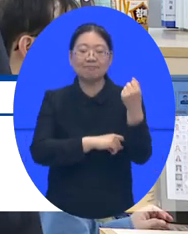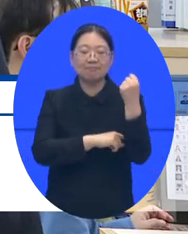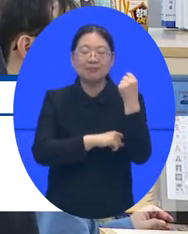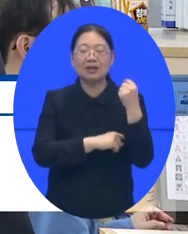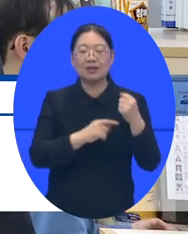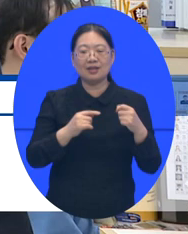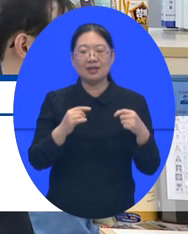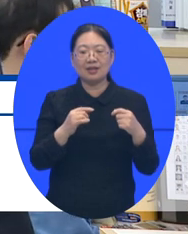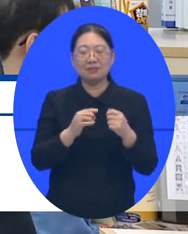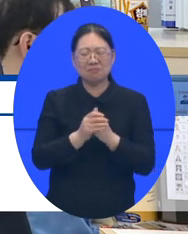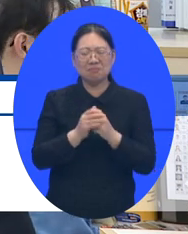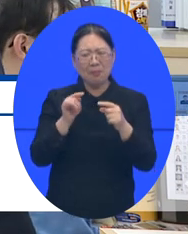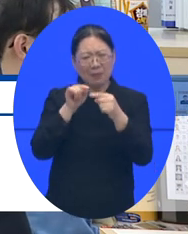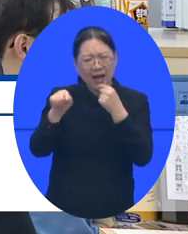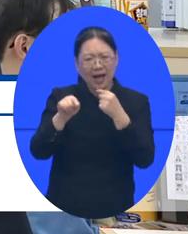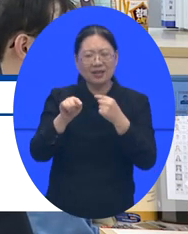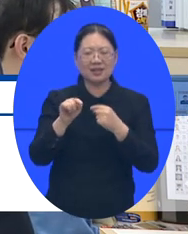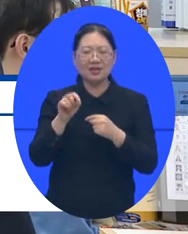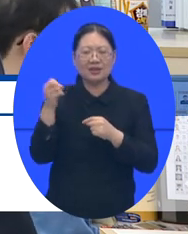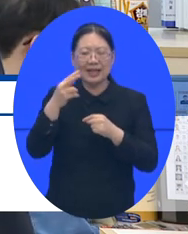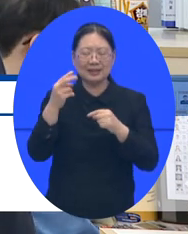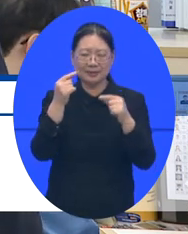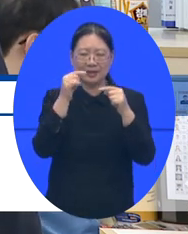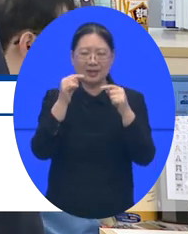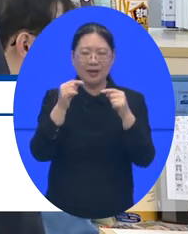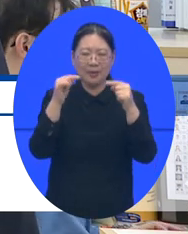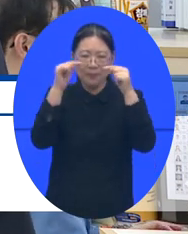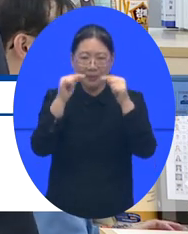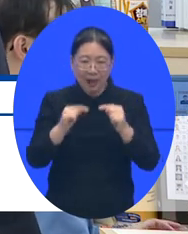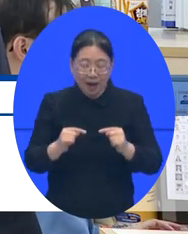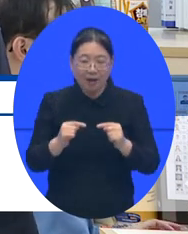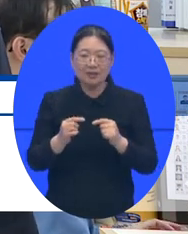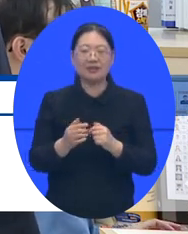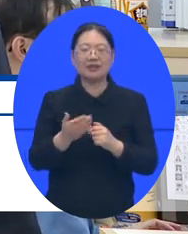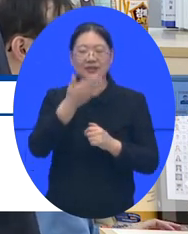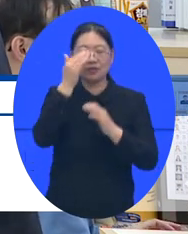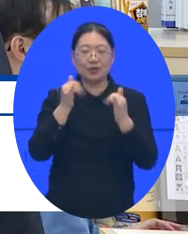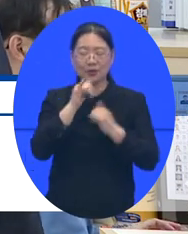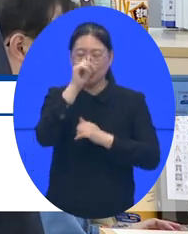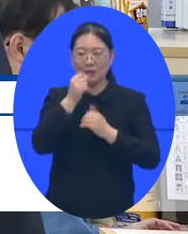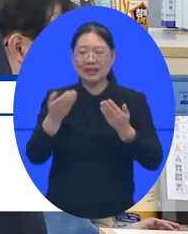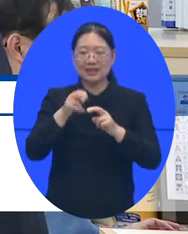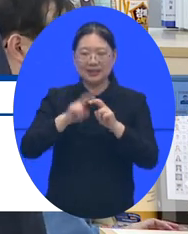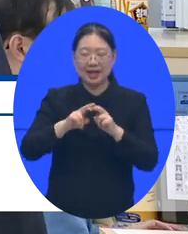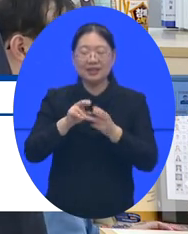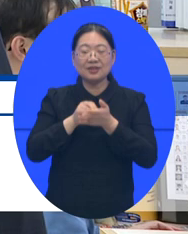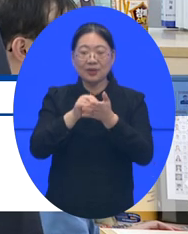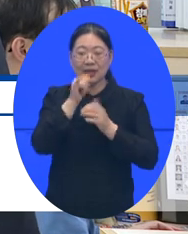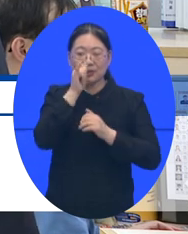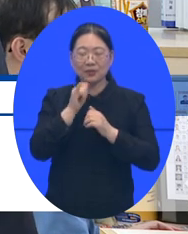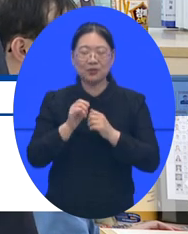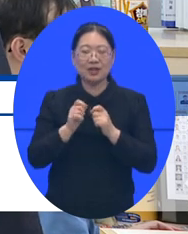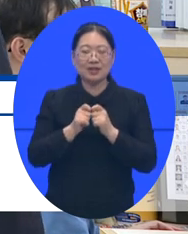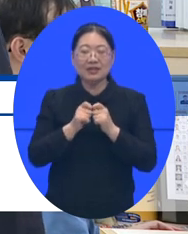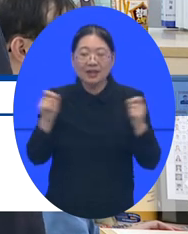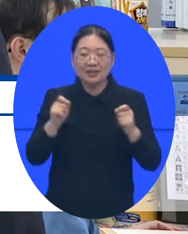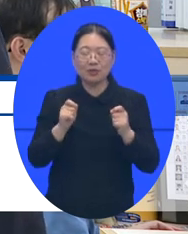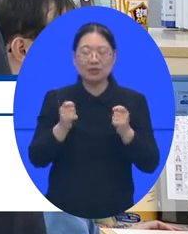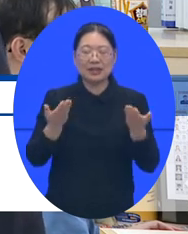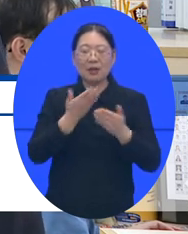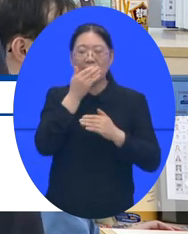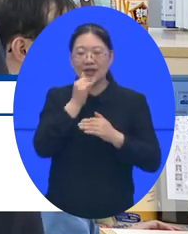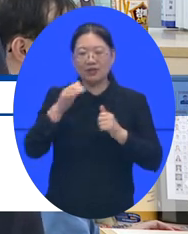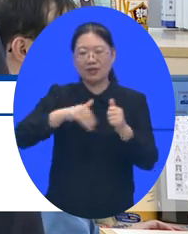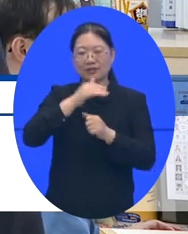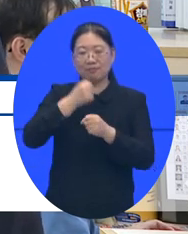필요한 역량 이런 거를 미스매치 등 부분을 좀 매칭시켜줘서 청년들이 좀 더 양질 일자리에 좀 취업할 수 있고 또 장기적으로